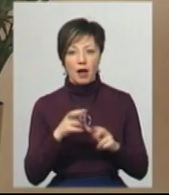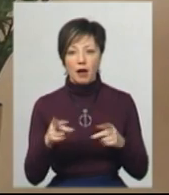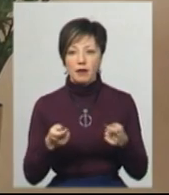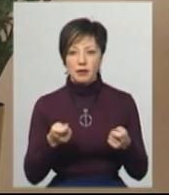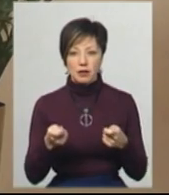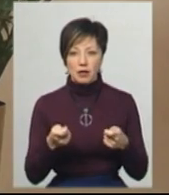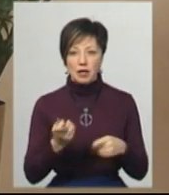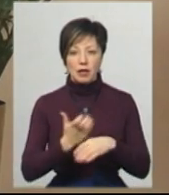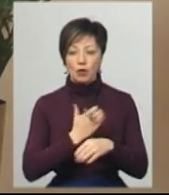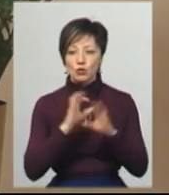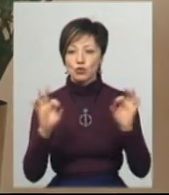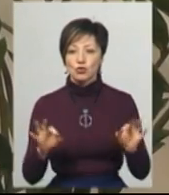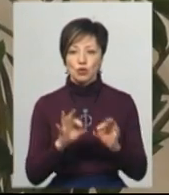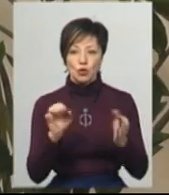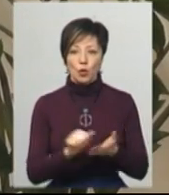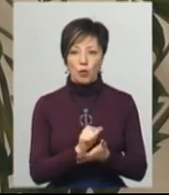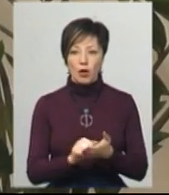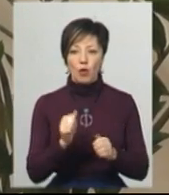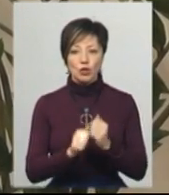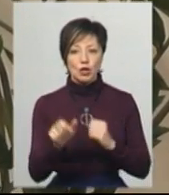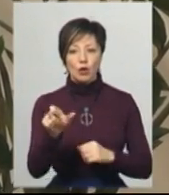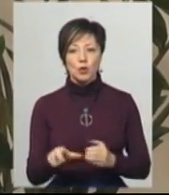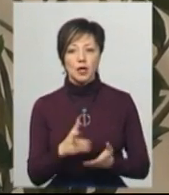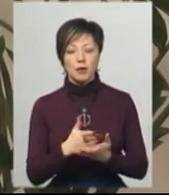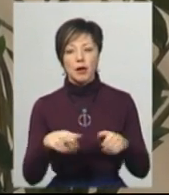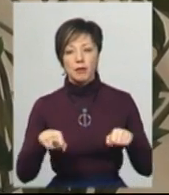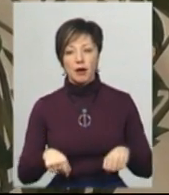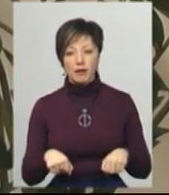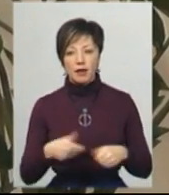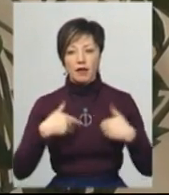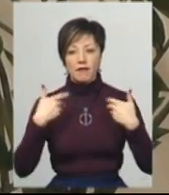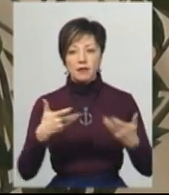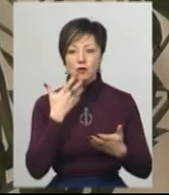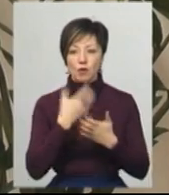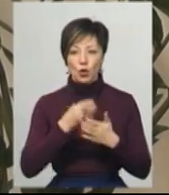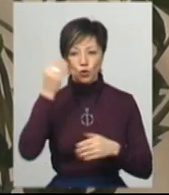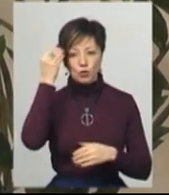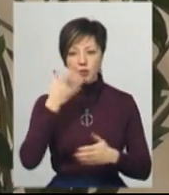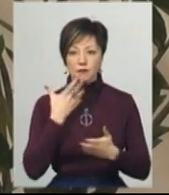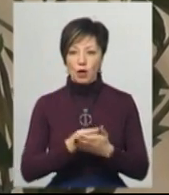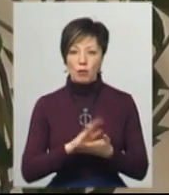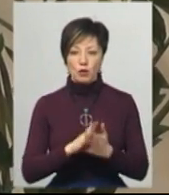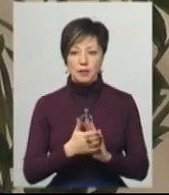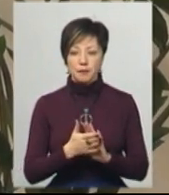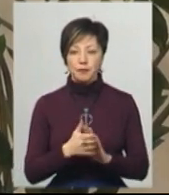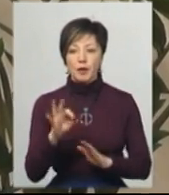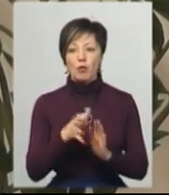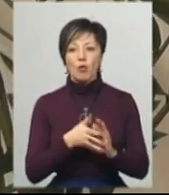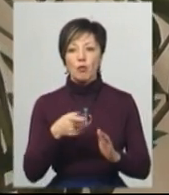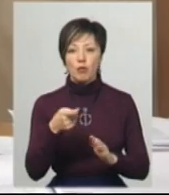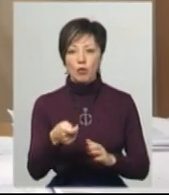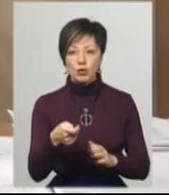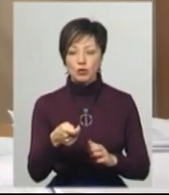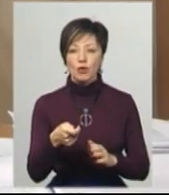керівника, не надходило жодних документів. Кожна людина має право на висловлення своєї думки, своєї позиції. Про позов працівників лікарні